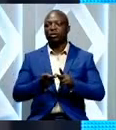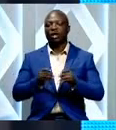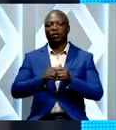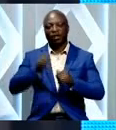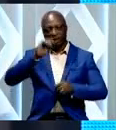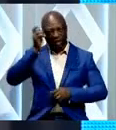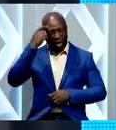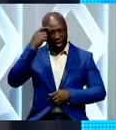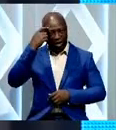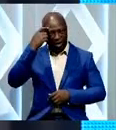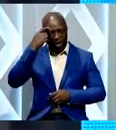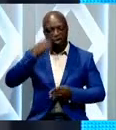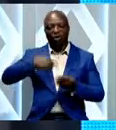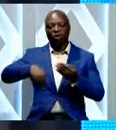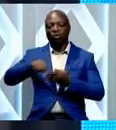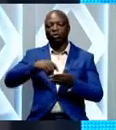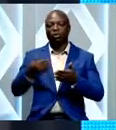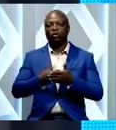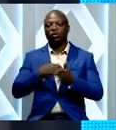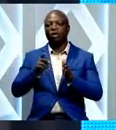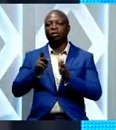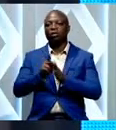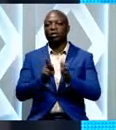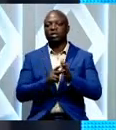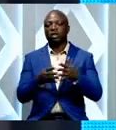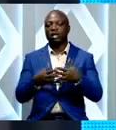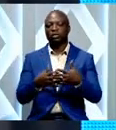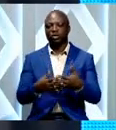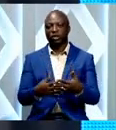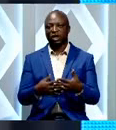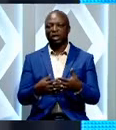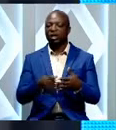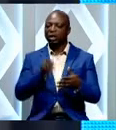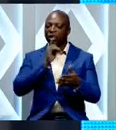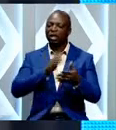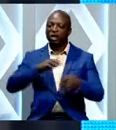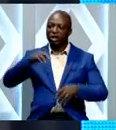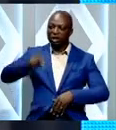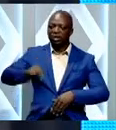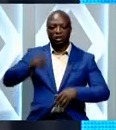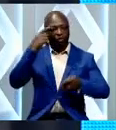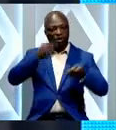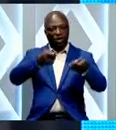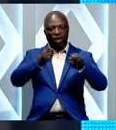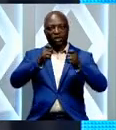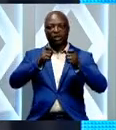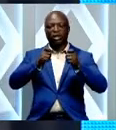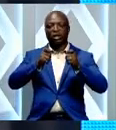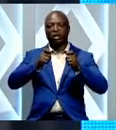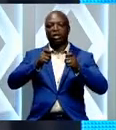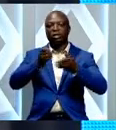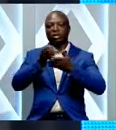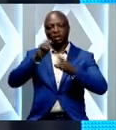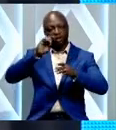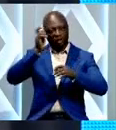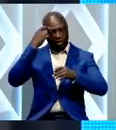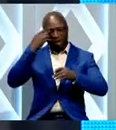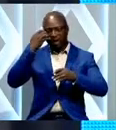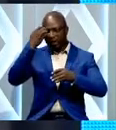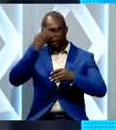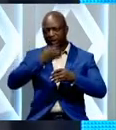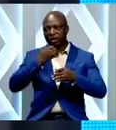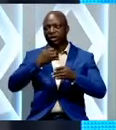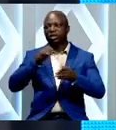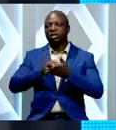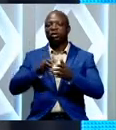l'État autour de nouvelles politiques industrielles est crucial pour attirer les capitaux étrangers. Et c'est là ma